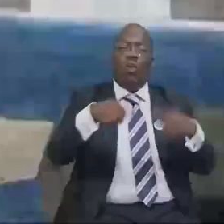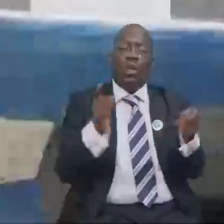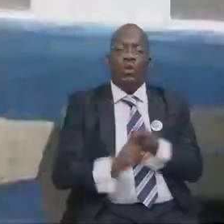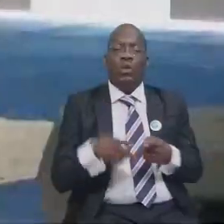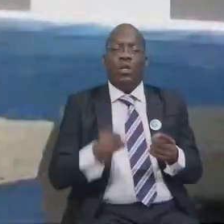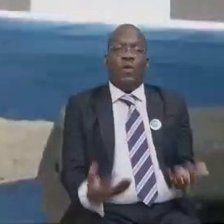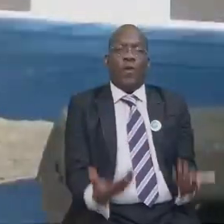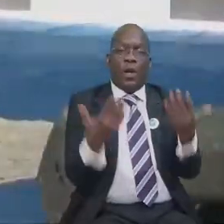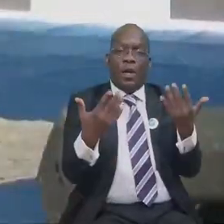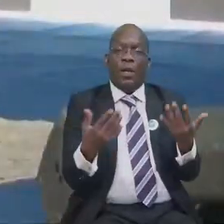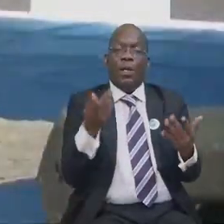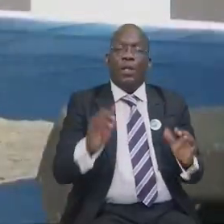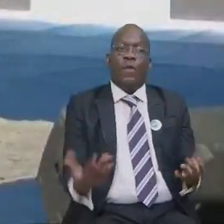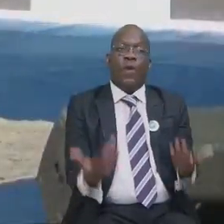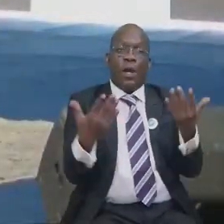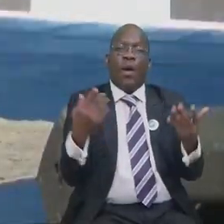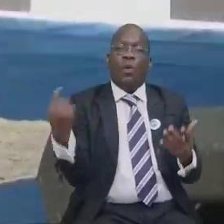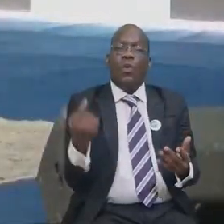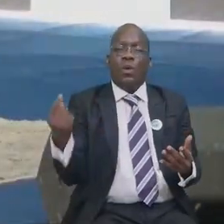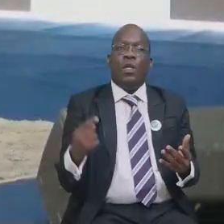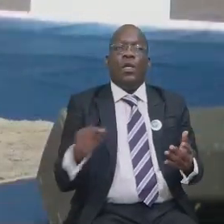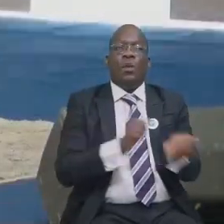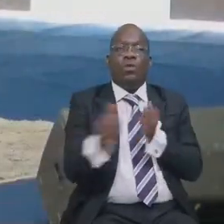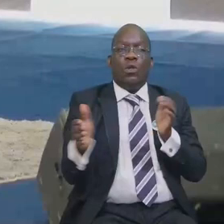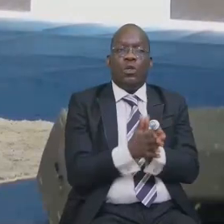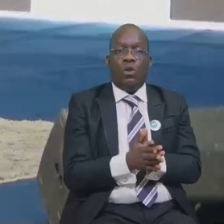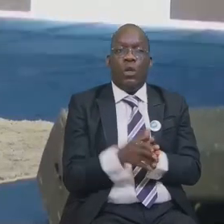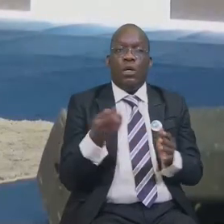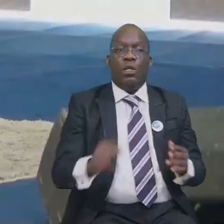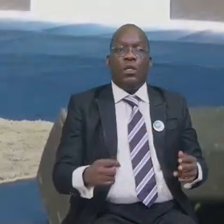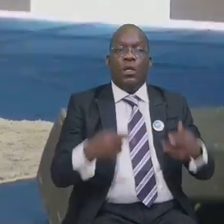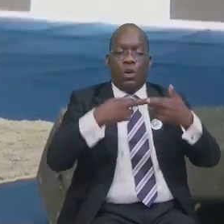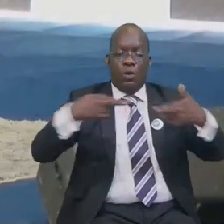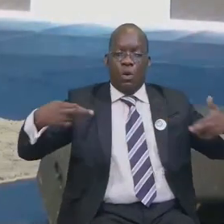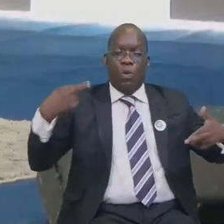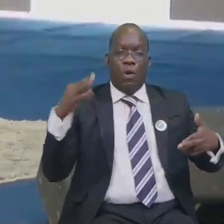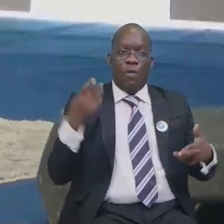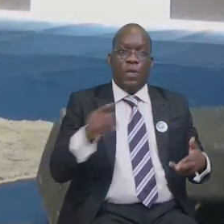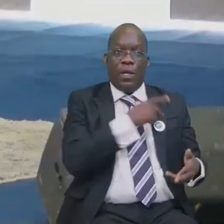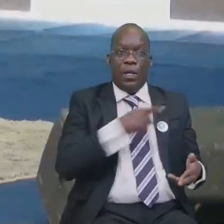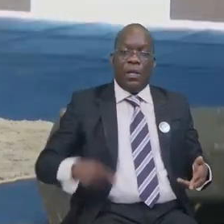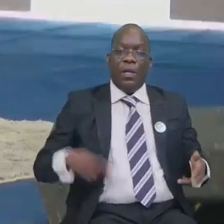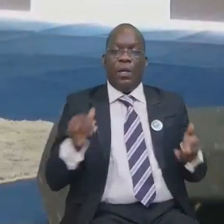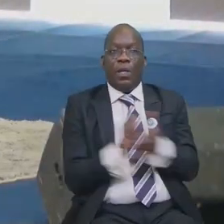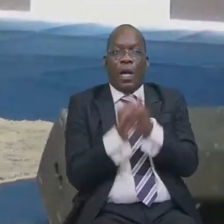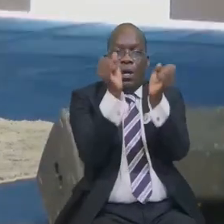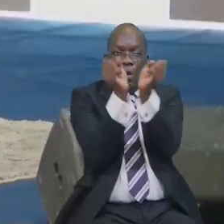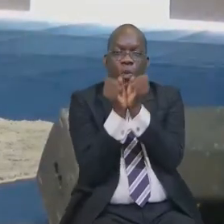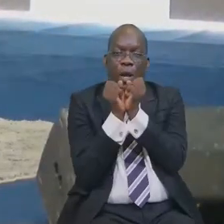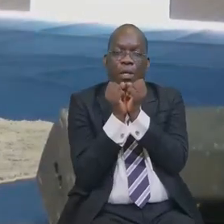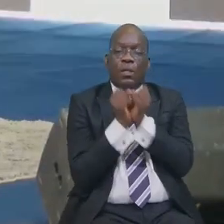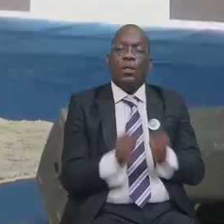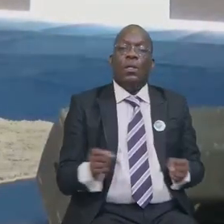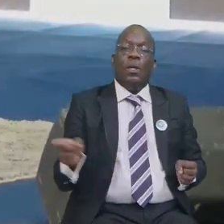fournaise n'a brûlé que les cordes de Nebuchadnezzar qui les avaient attachés. Mais ils s'étaient levés dans